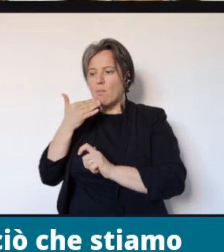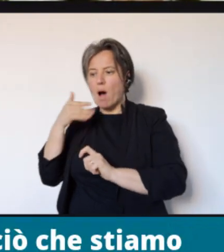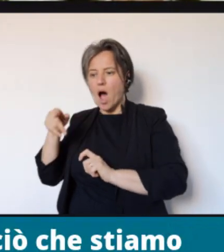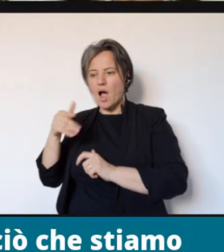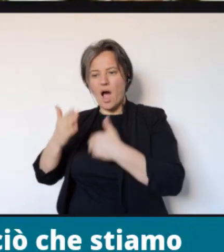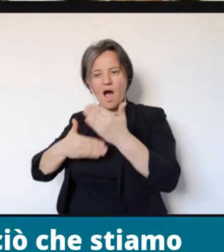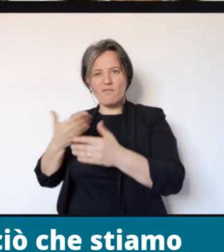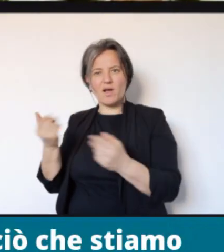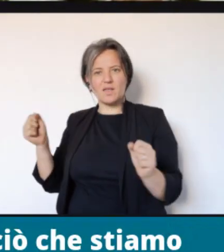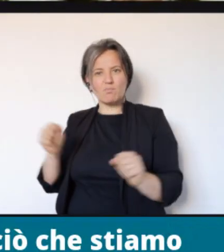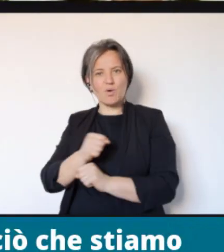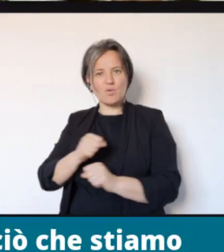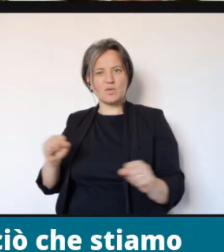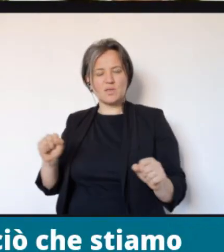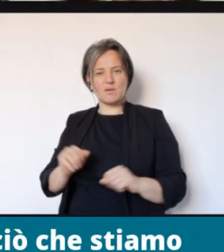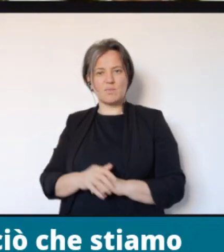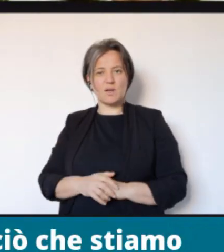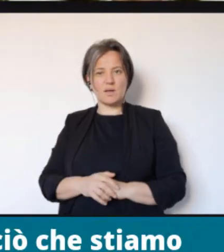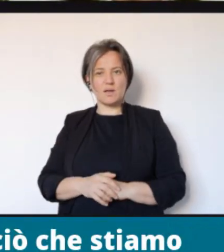non si può andare avanti.